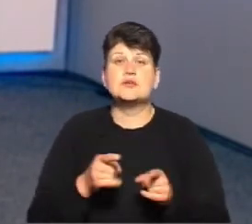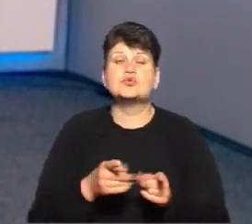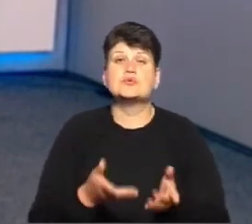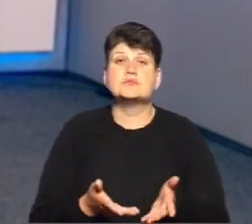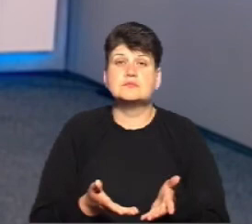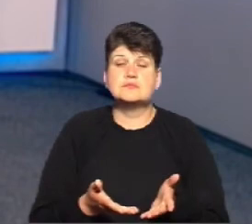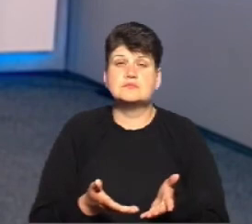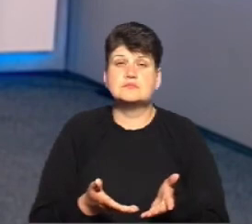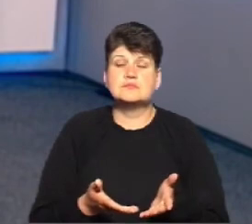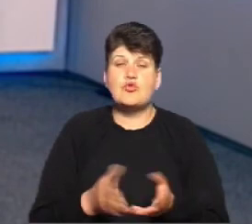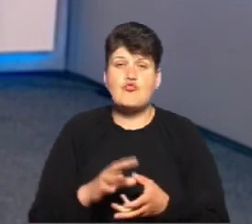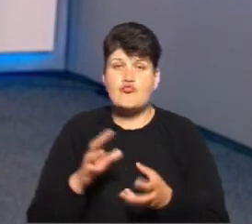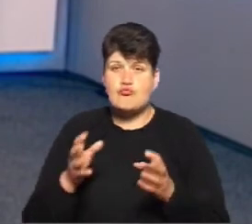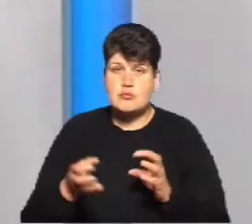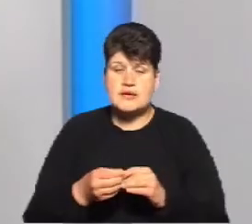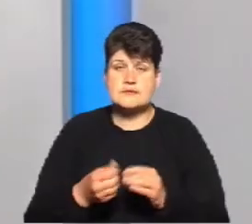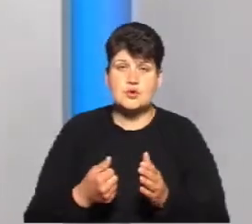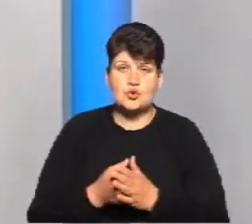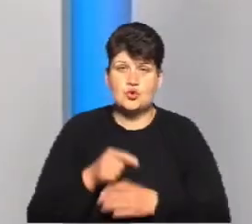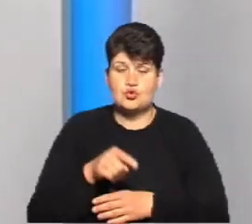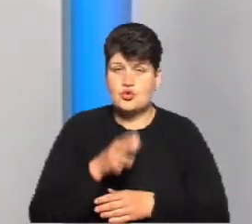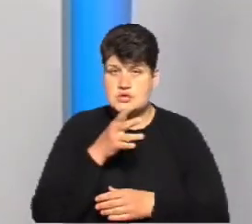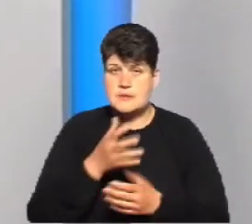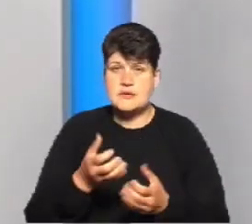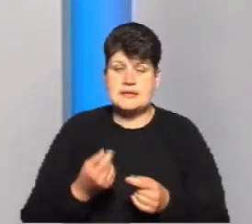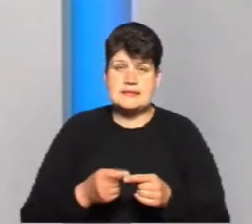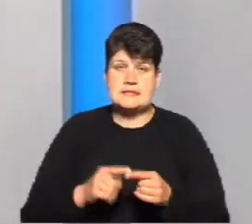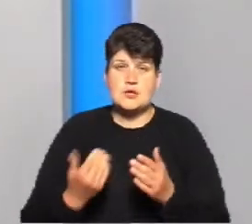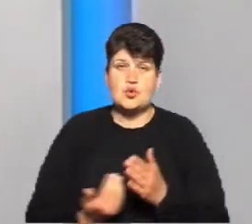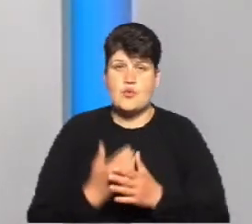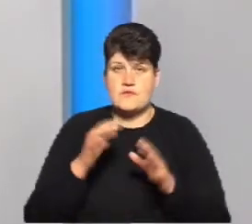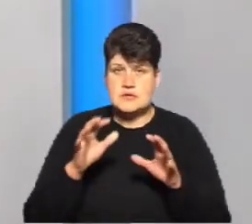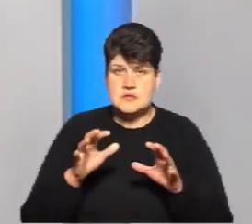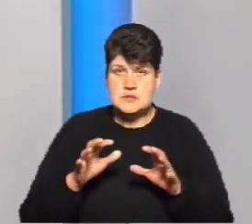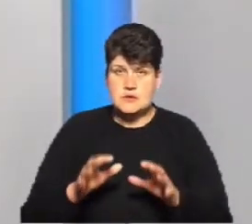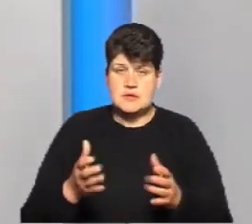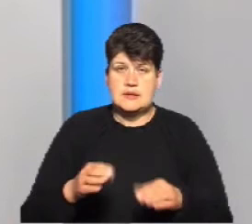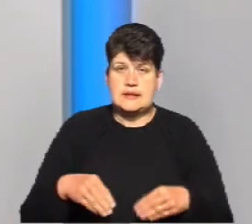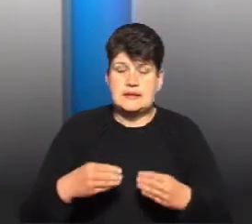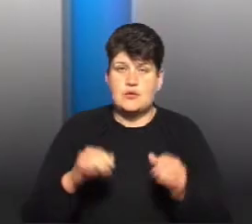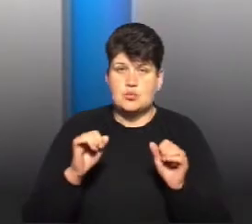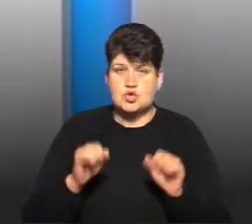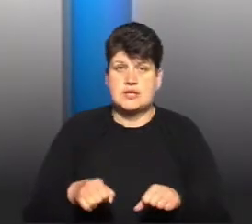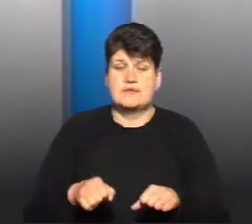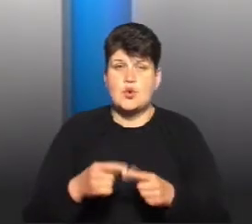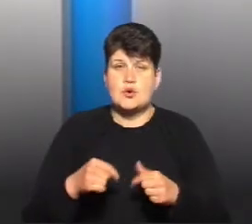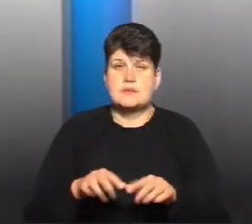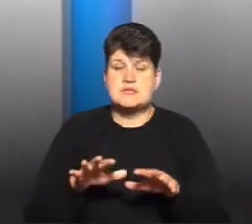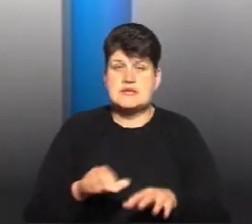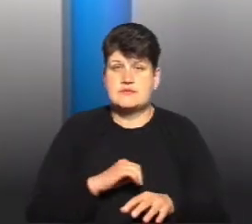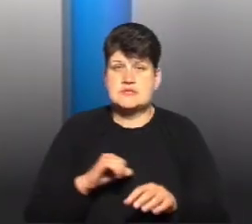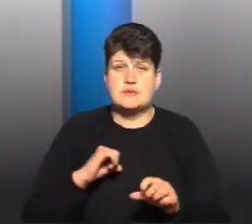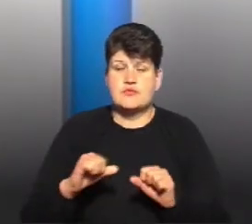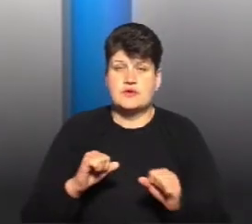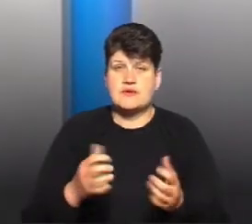в принципі, і до того часу, як прийняли цей новий закон, який надав можливість органу місцевого самоврядування прийняти рішення і на